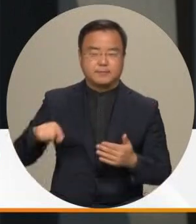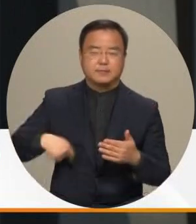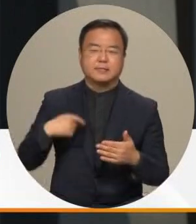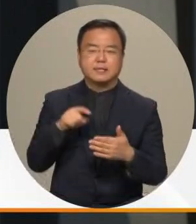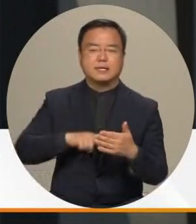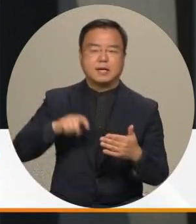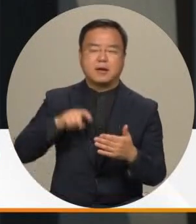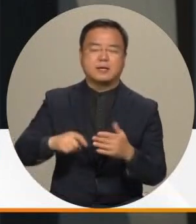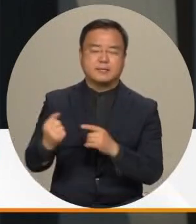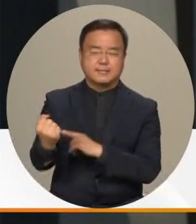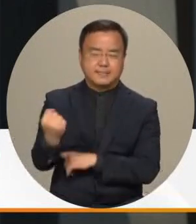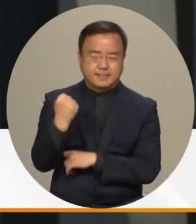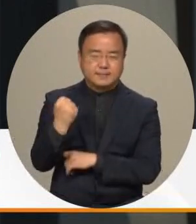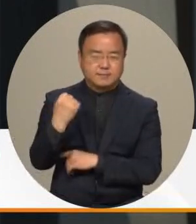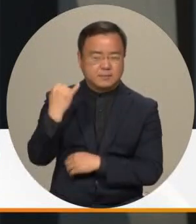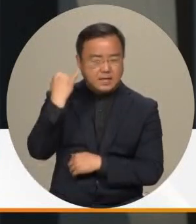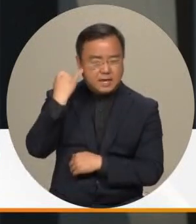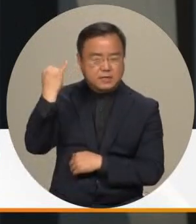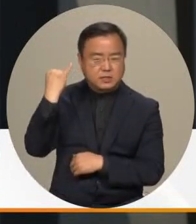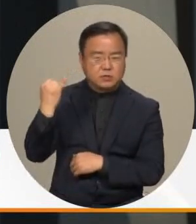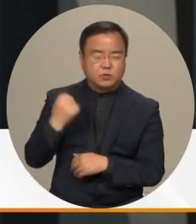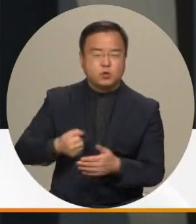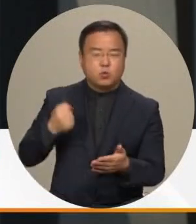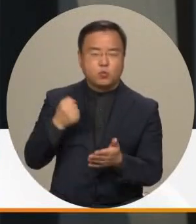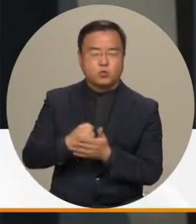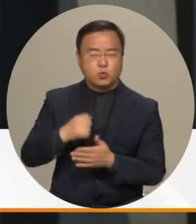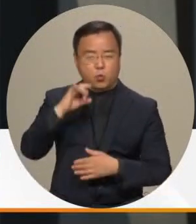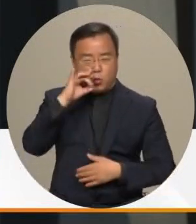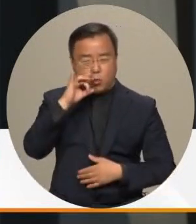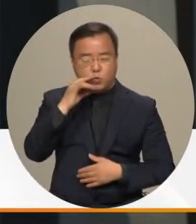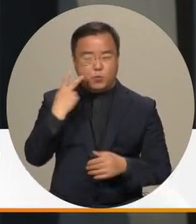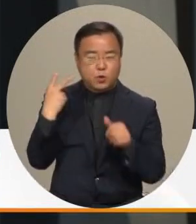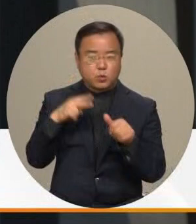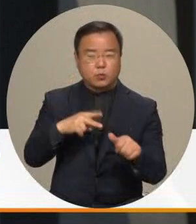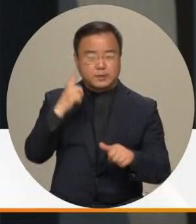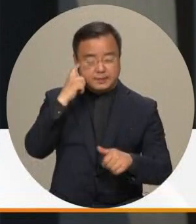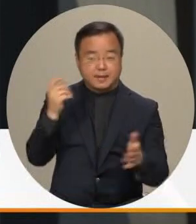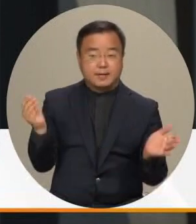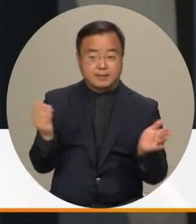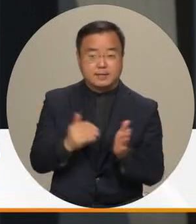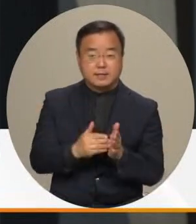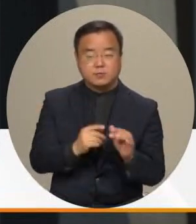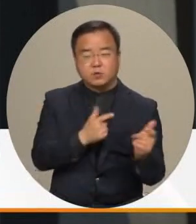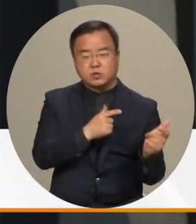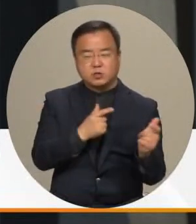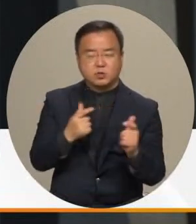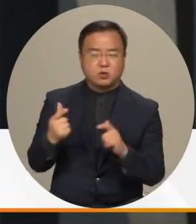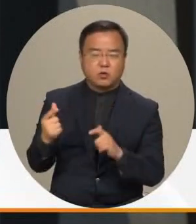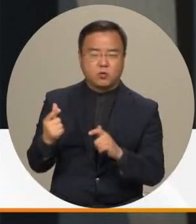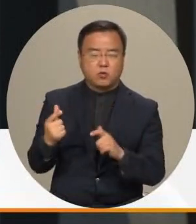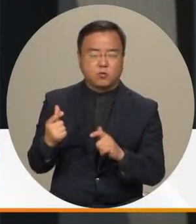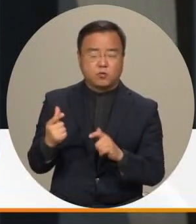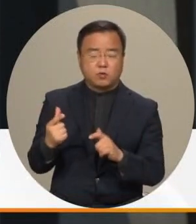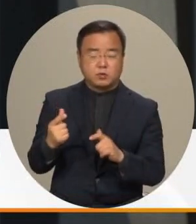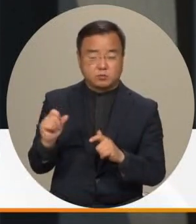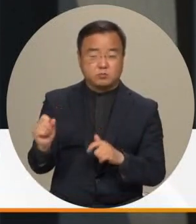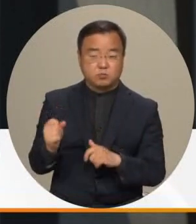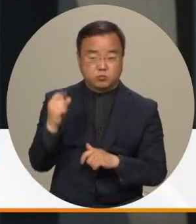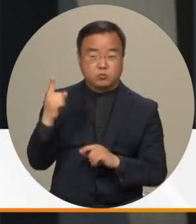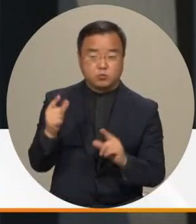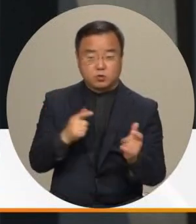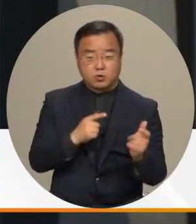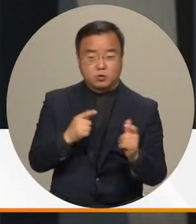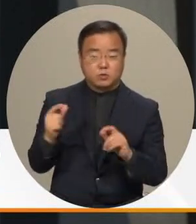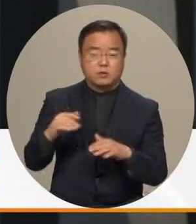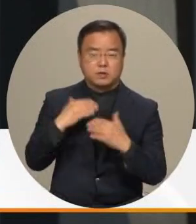있는 힘 있죠 영감 용기 호기심 도전의식 이런 여러 가지 비 인지적 요소들이 너무나